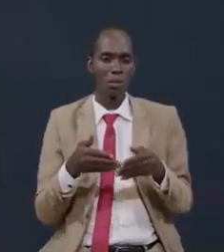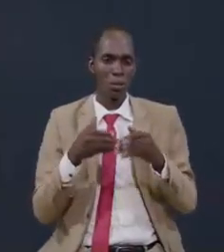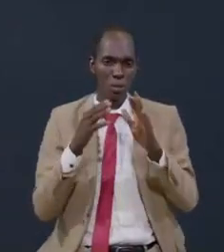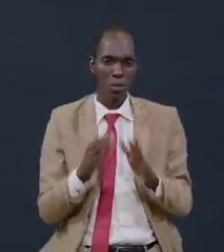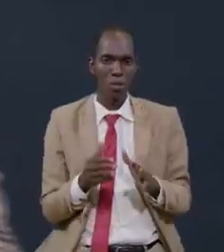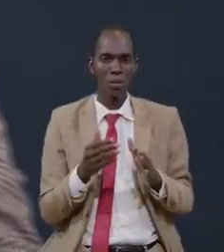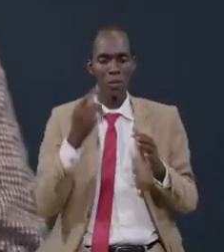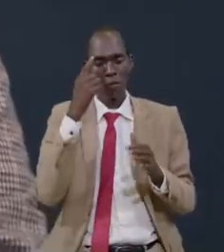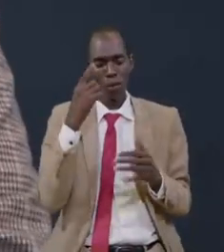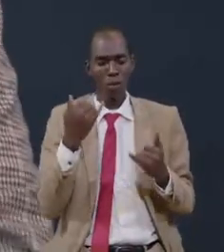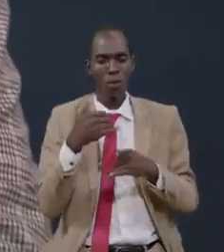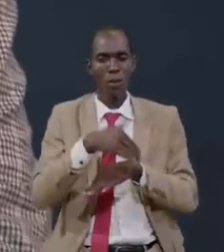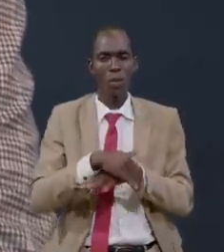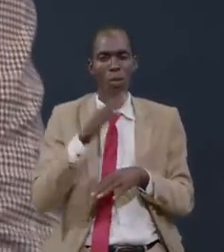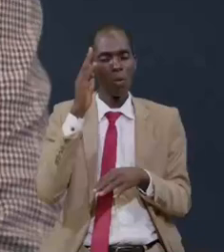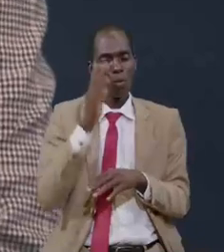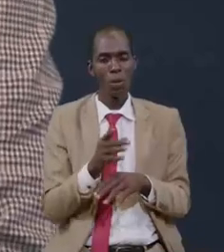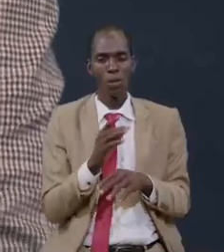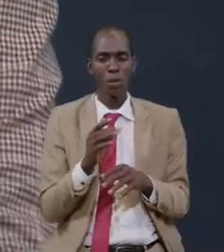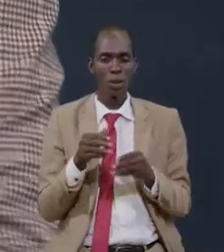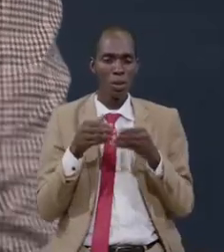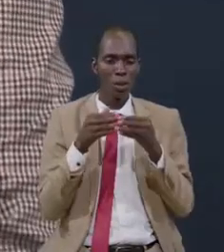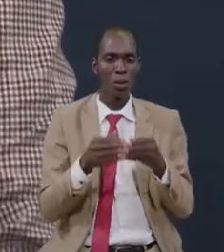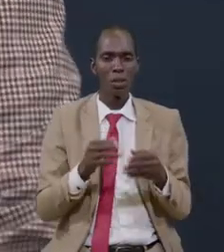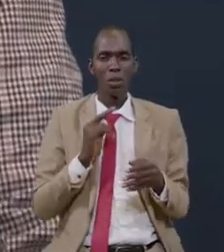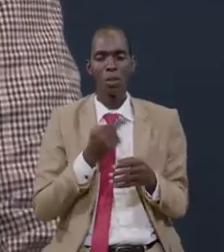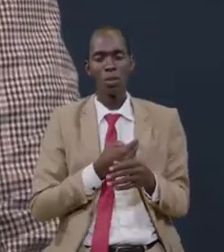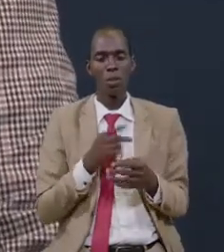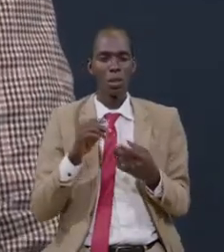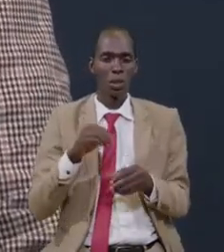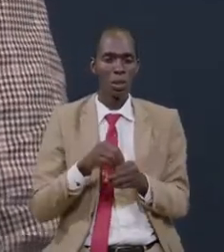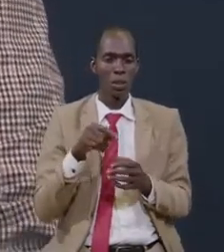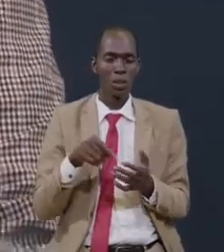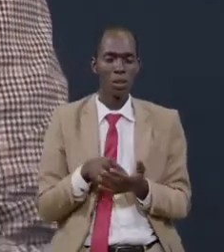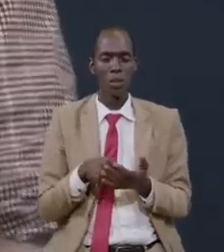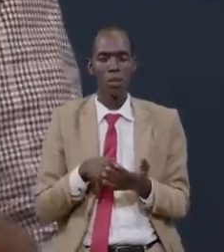Notre pasteur viendra pour la session de conseil.